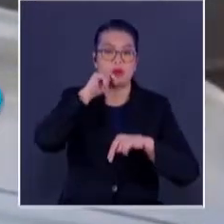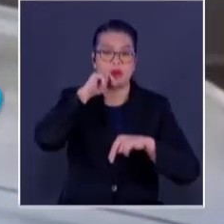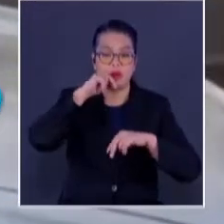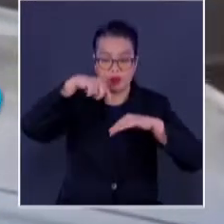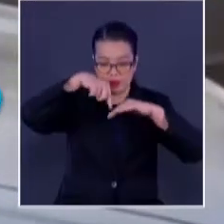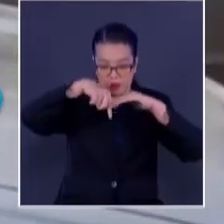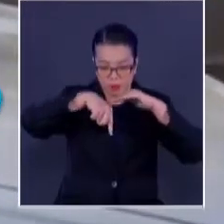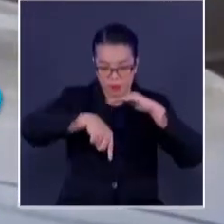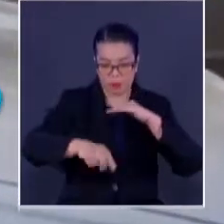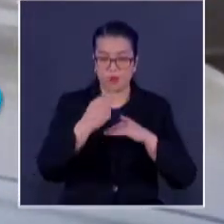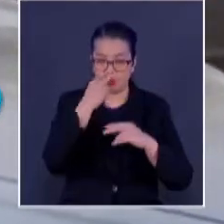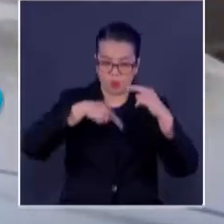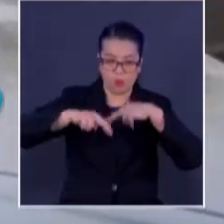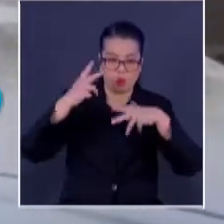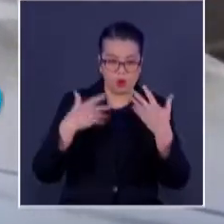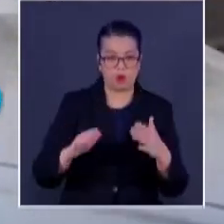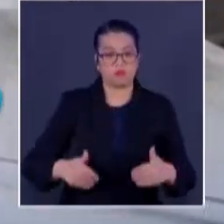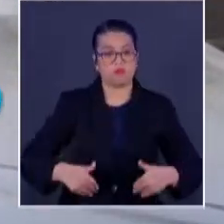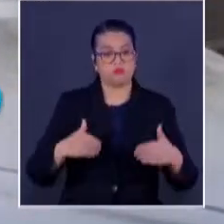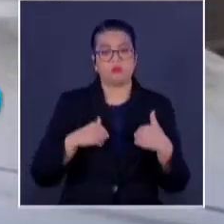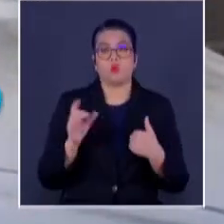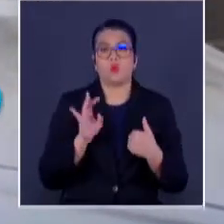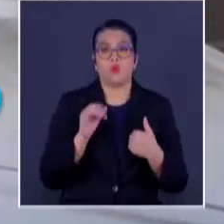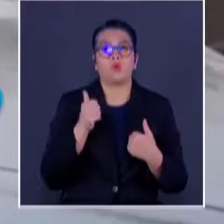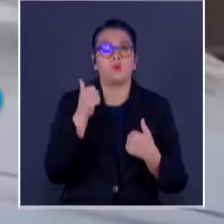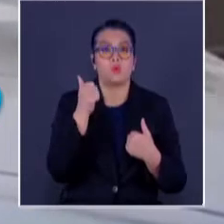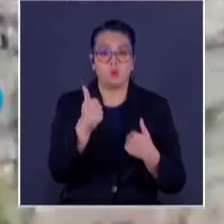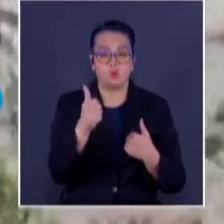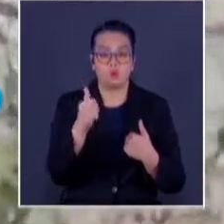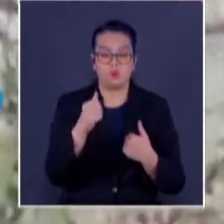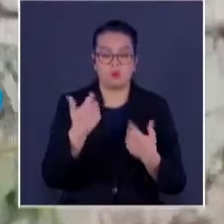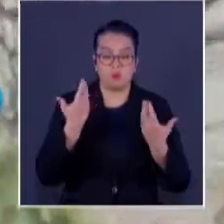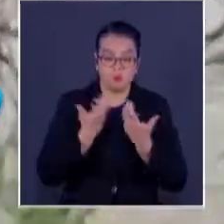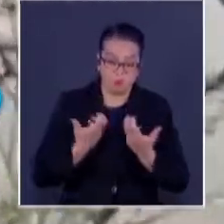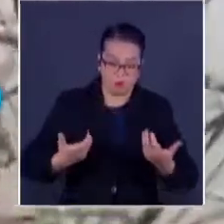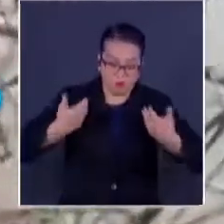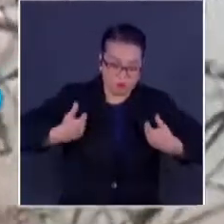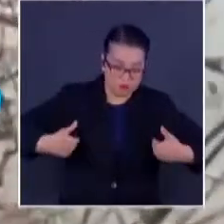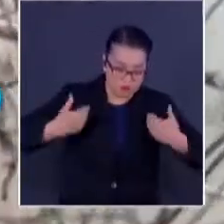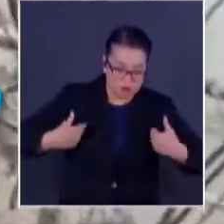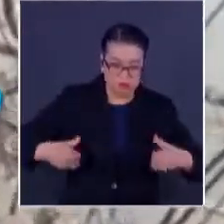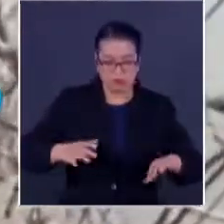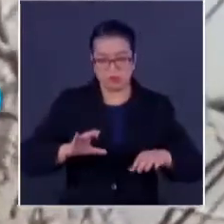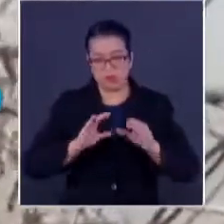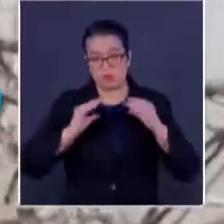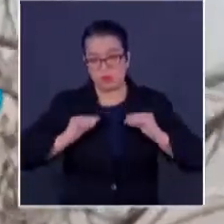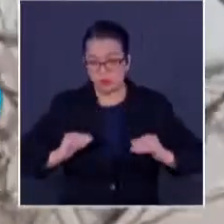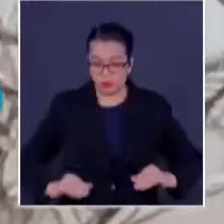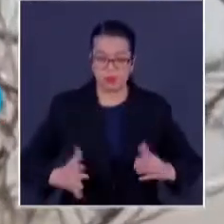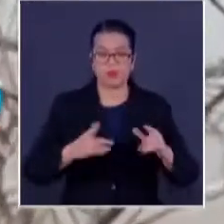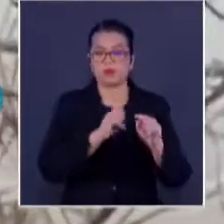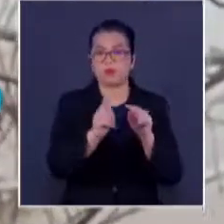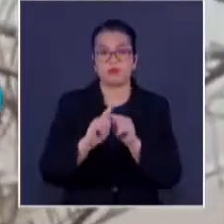ว่ามีความปลอดภัยจึงไม่มีอุปกรณ์การช่วยชีวิตใดๆซึ่งปีที่แล้วเนี่ยก็มีการจัดขึ้นที่นี่เพราะว่